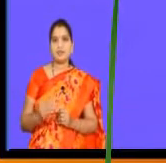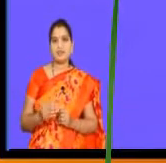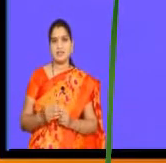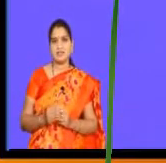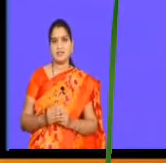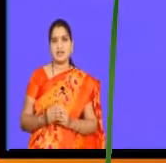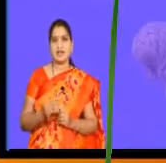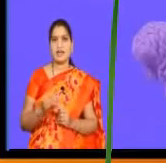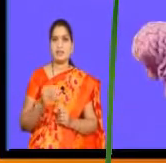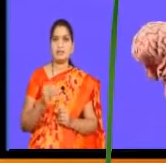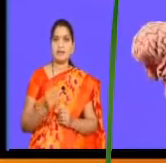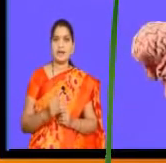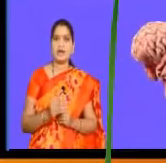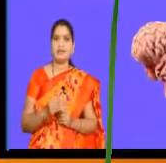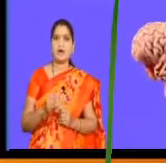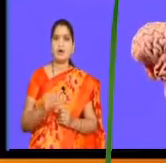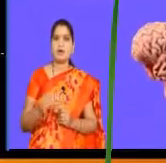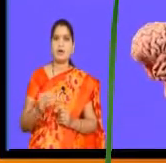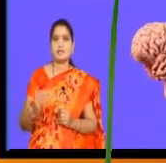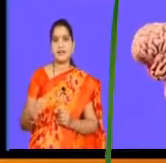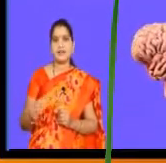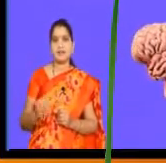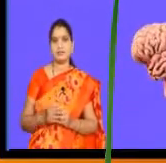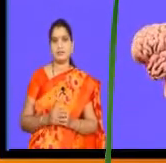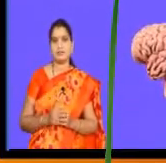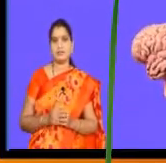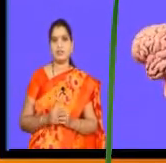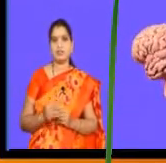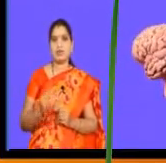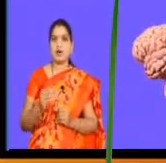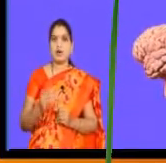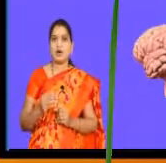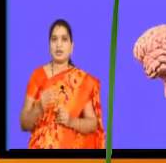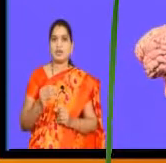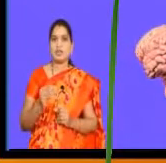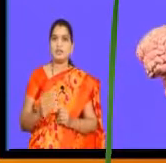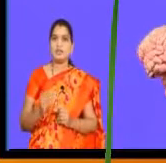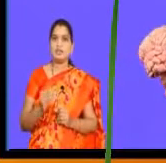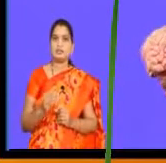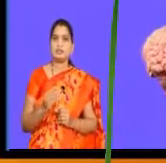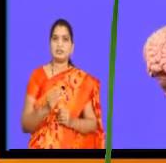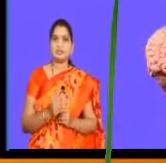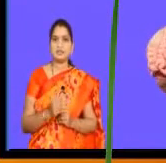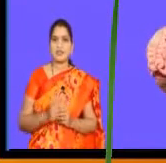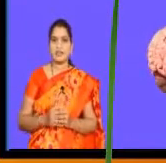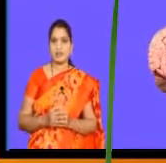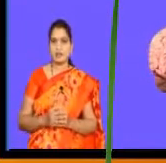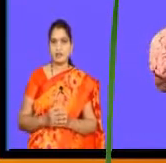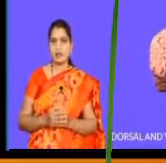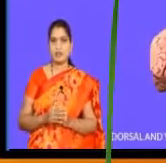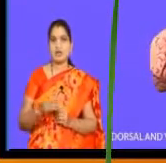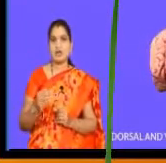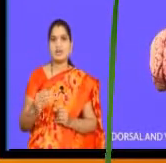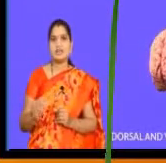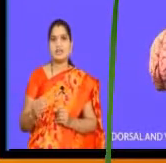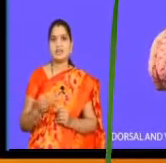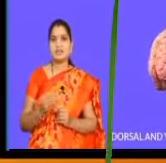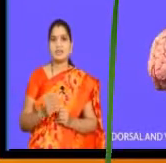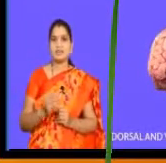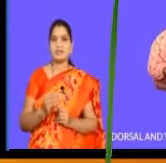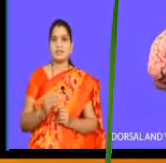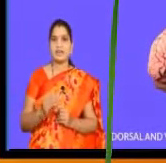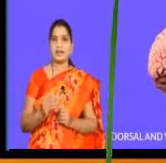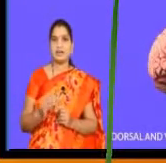కావాల్సింది, స్టూడెంట్స్ షుడ్ బి ఫోకస్డ్ ఎ లాట్ బై ద పేరెంట్స్. పేరెంట్స్